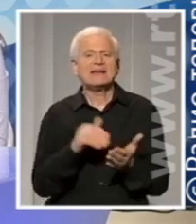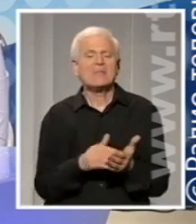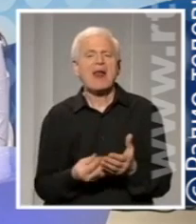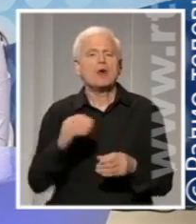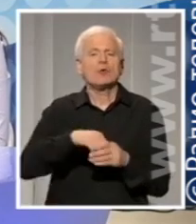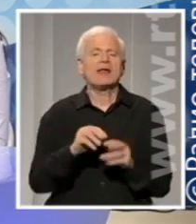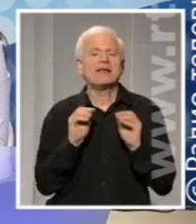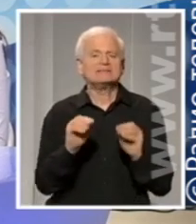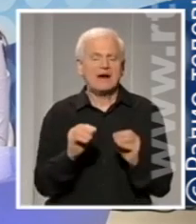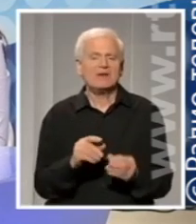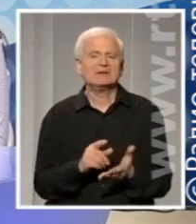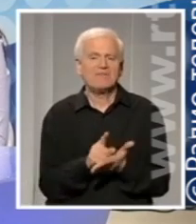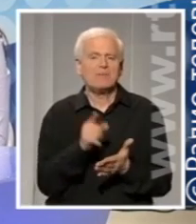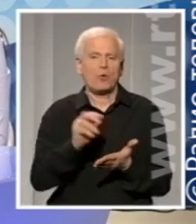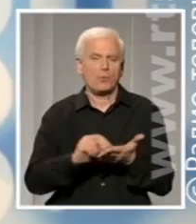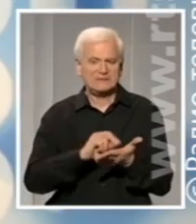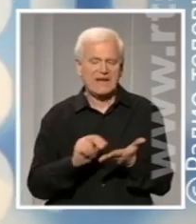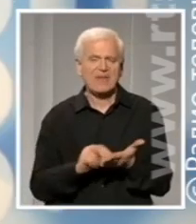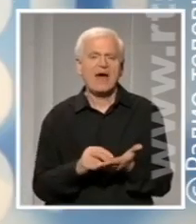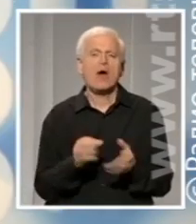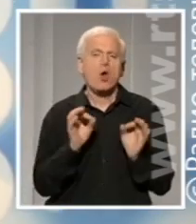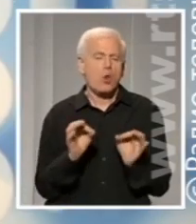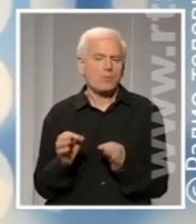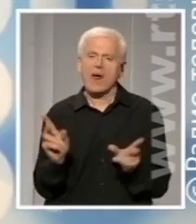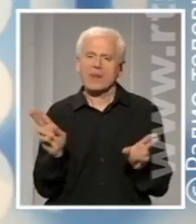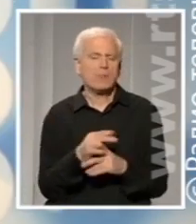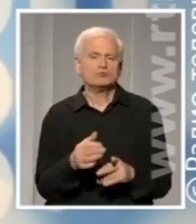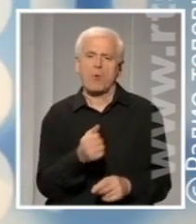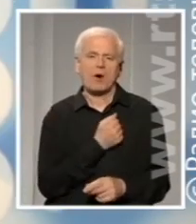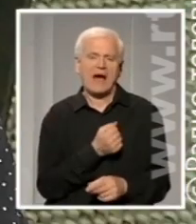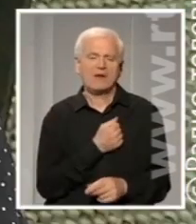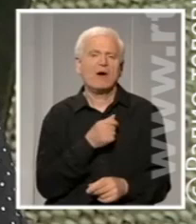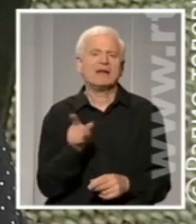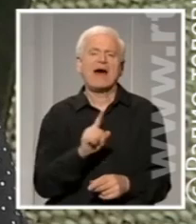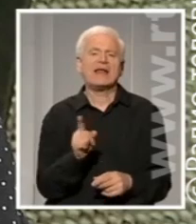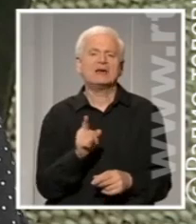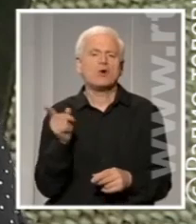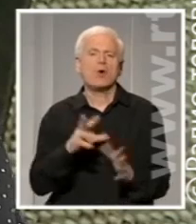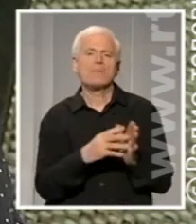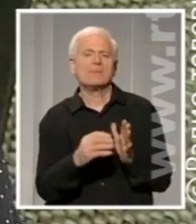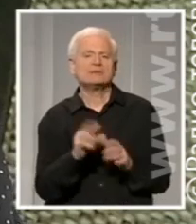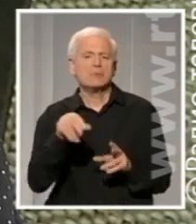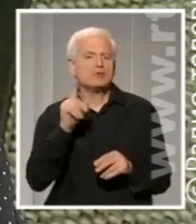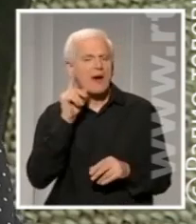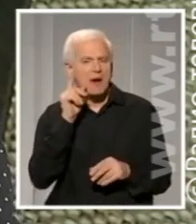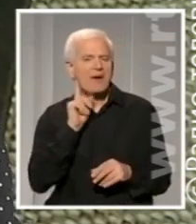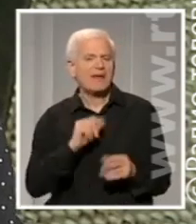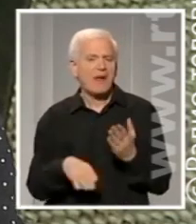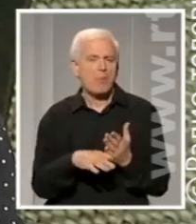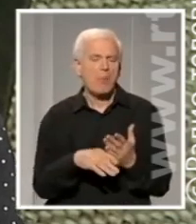dodatna instrukcija. Normalno, znači ne možemo garantovati da taj esej neće napisati mama, tata, tetka, ujna,